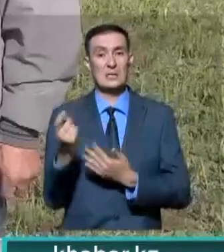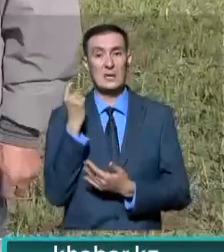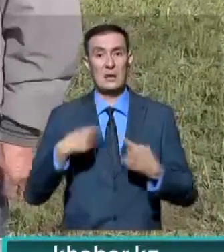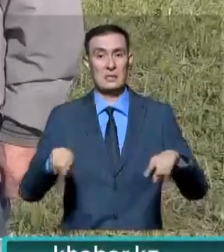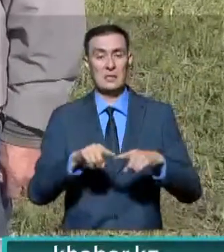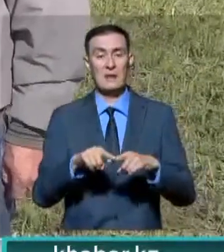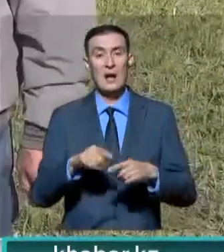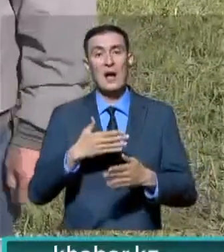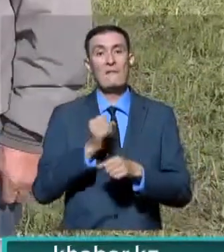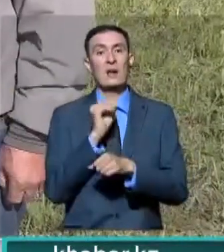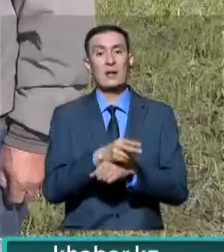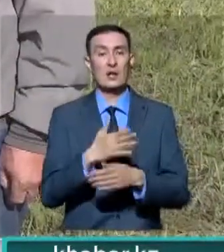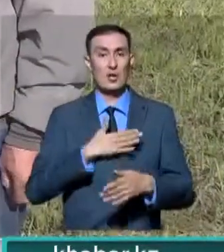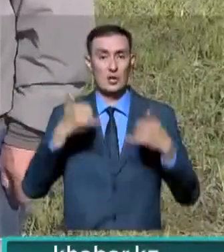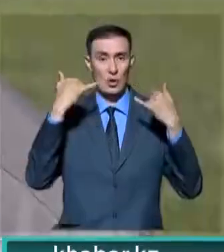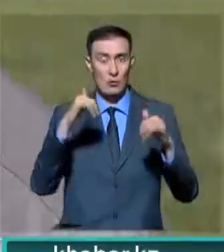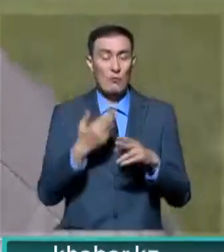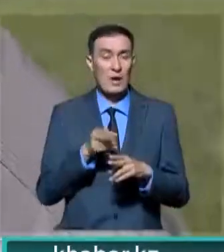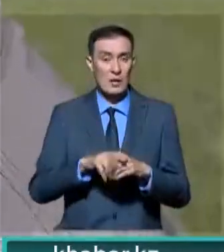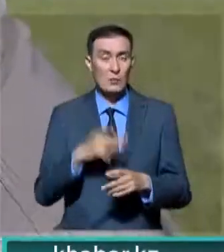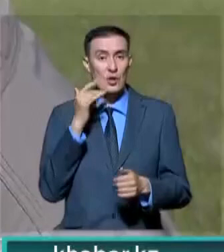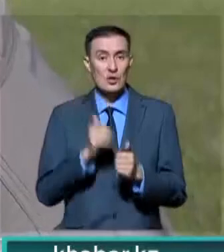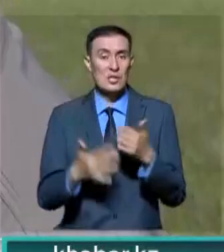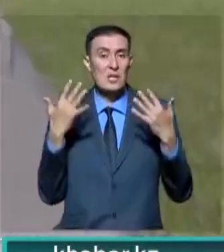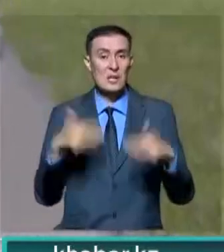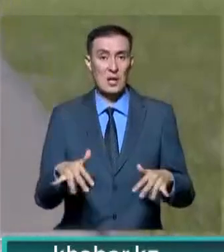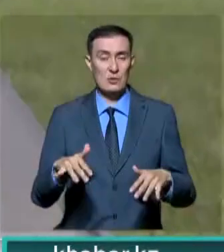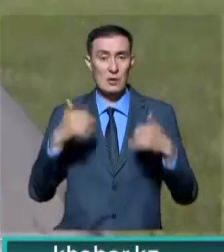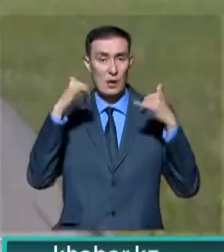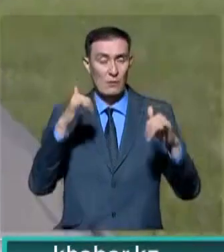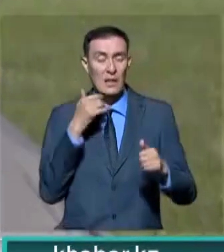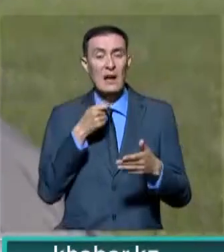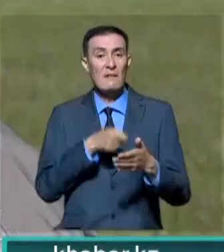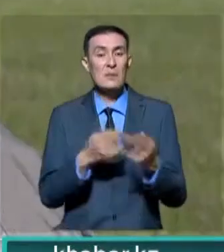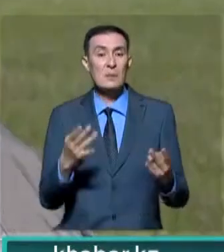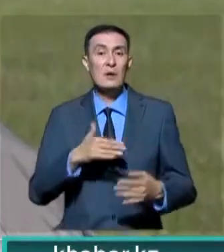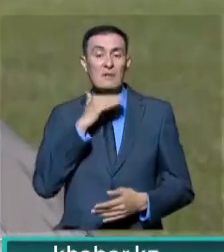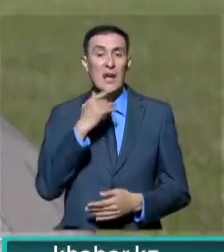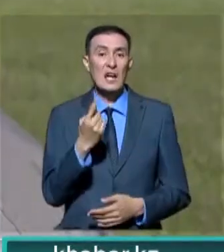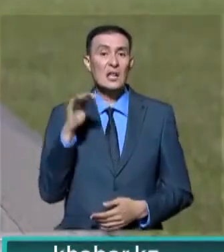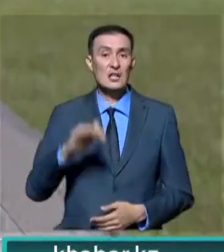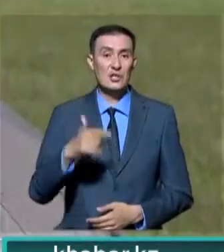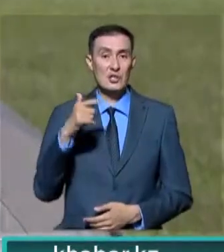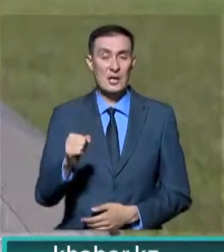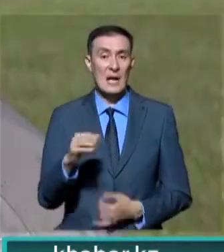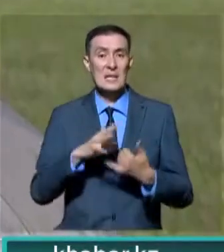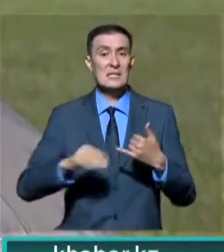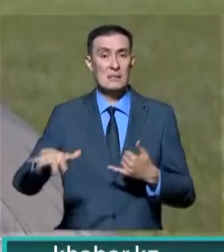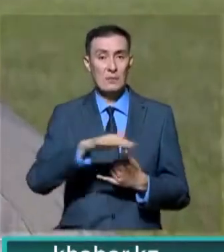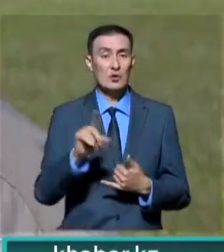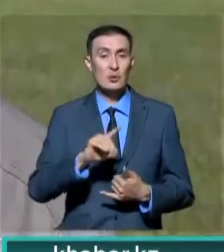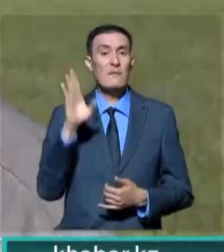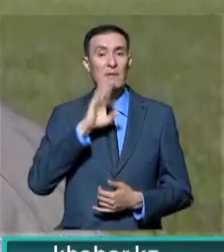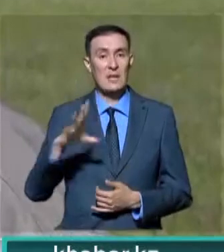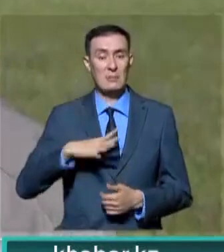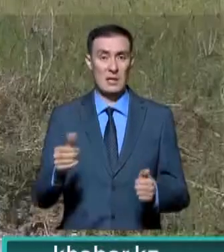Они отгоняют от своих земель наших коров, поэтому часто и теряются животные. Для выпаса нам достаточно 1000 гектара земли, и чтобы вода